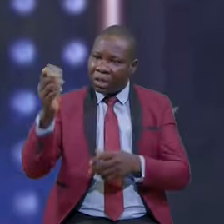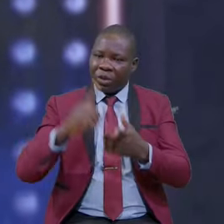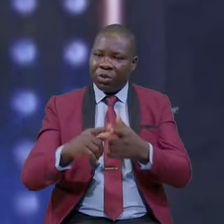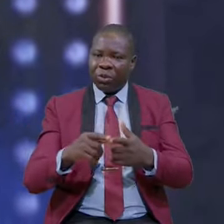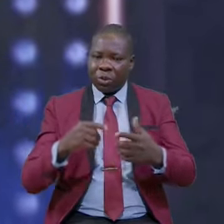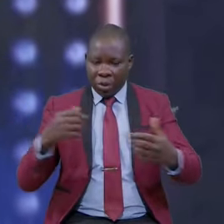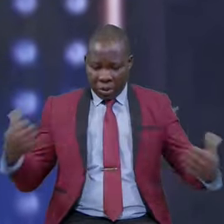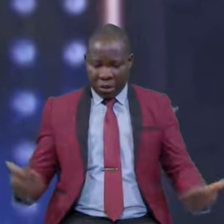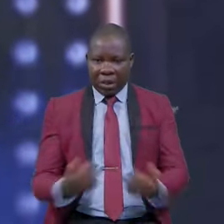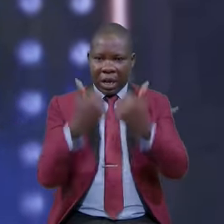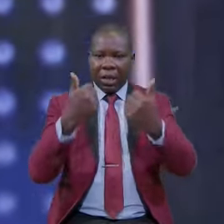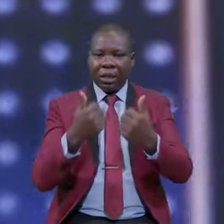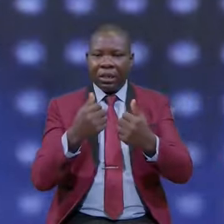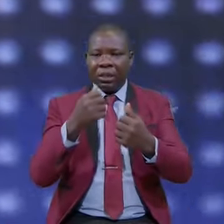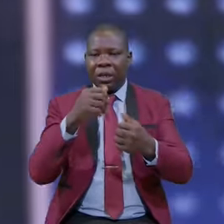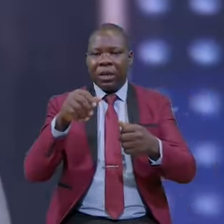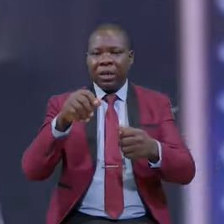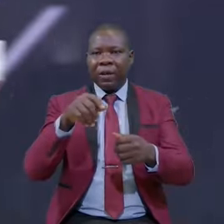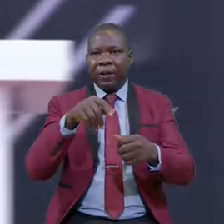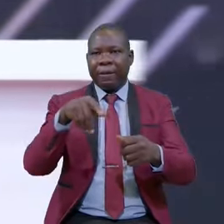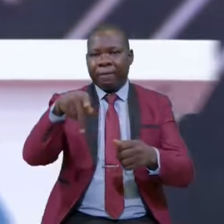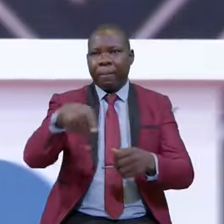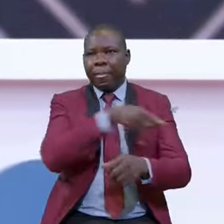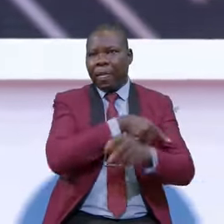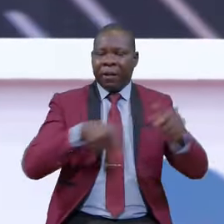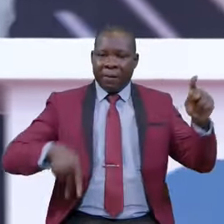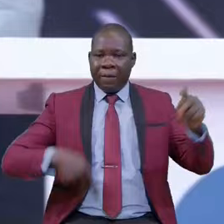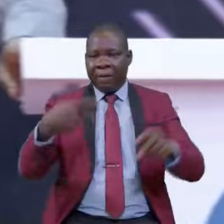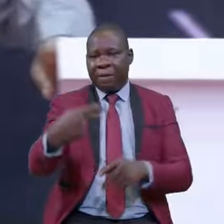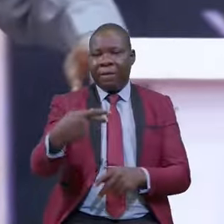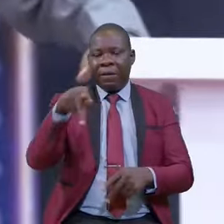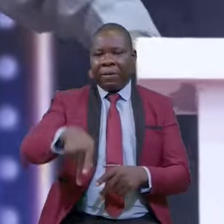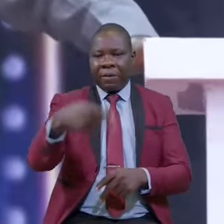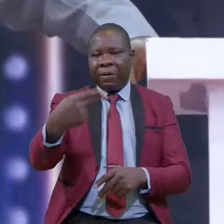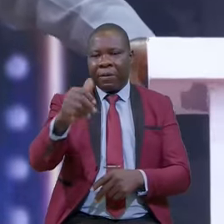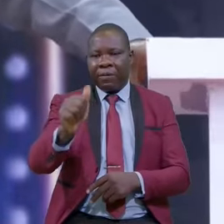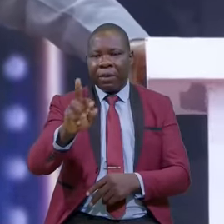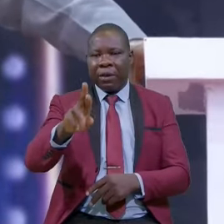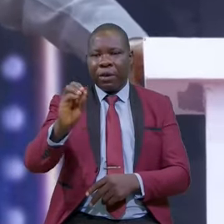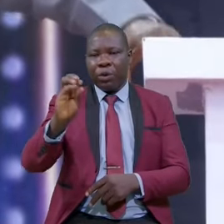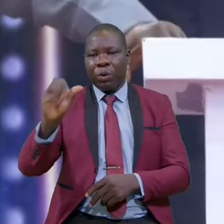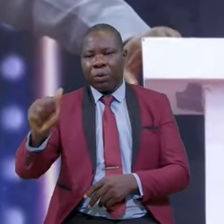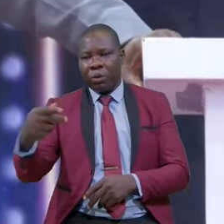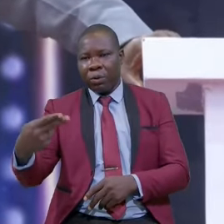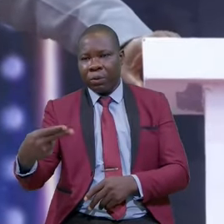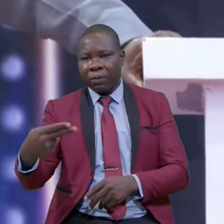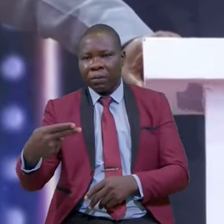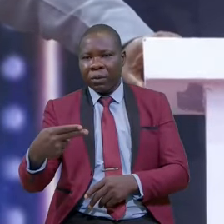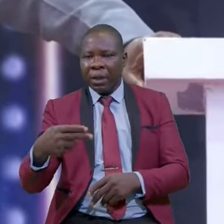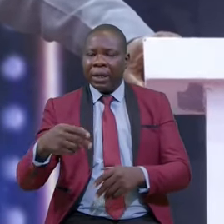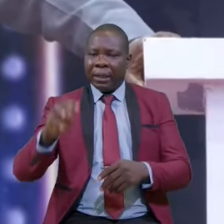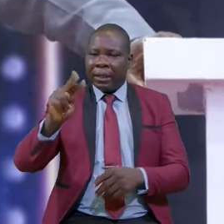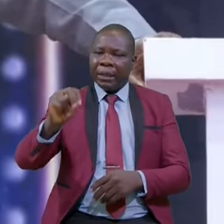avons Nathan qui pouvait affronter David. Et nous avons les prophètes.